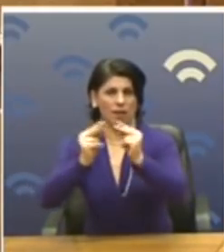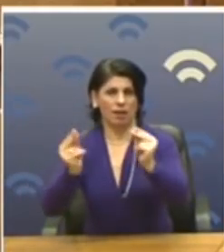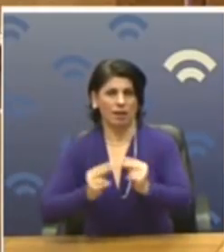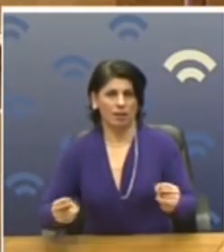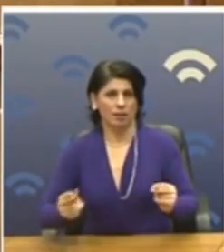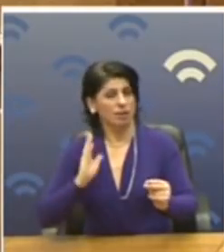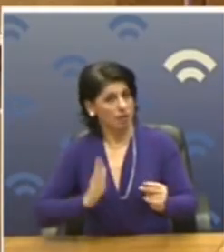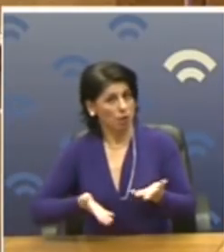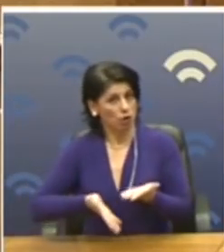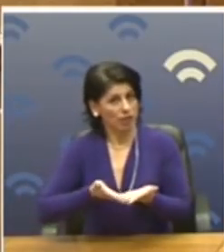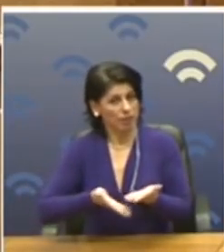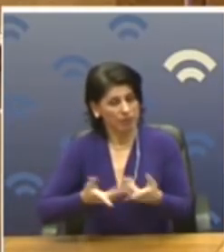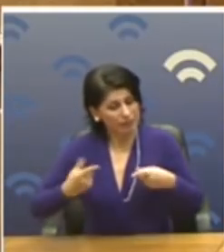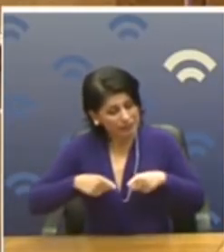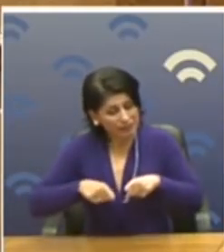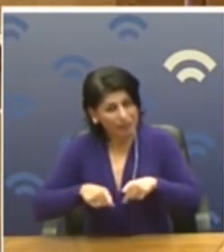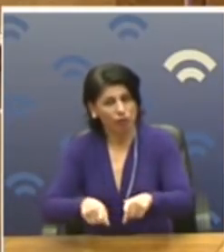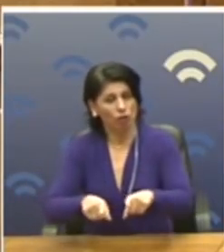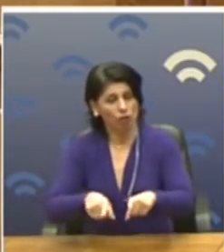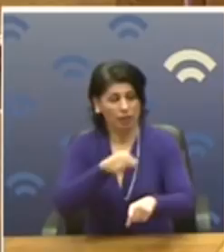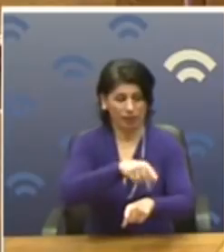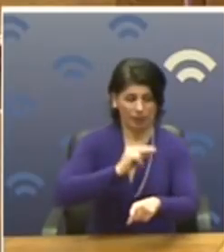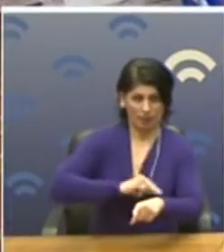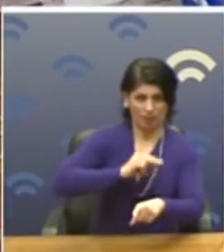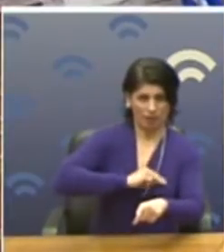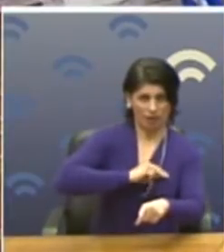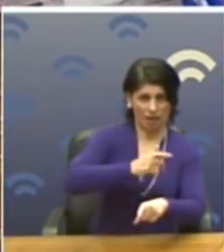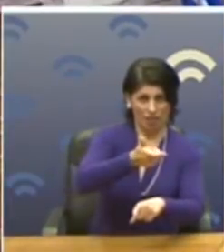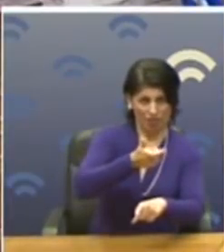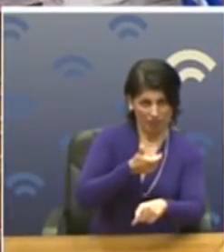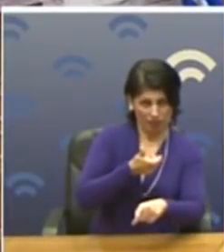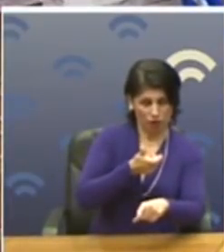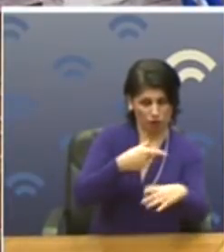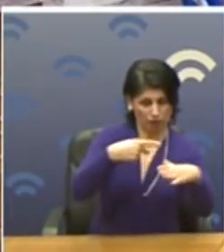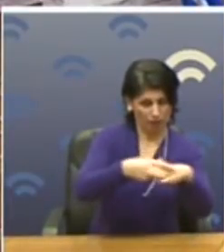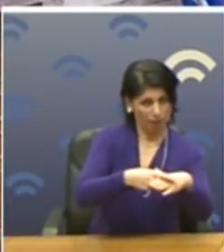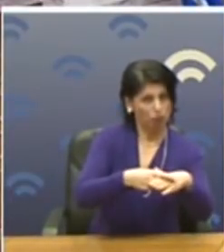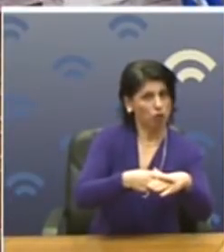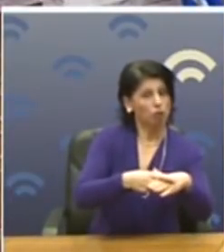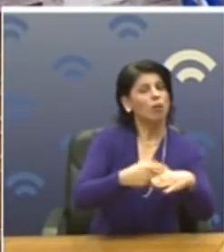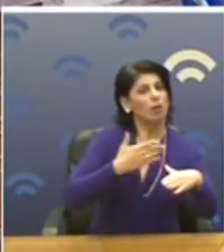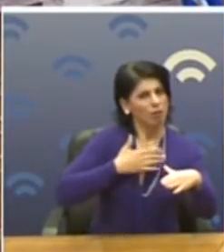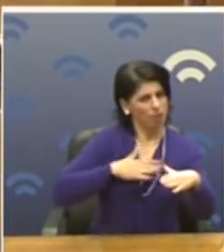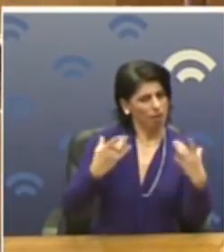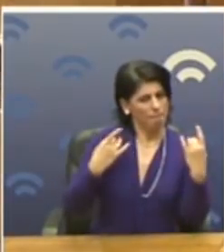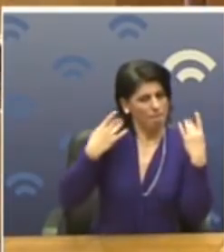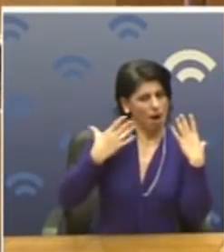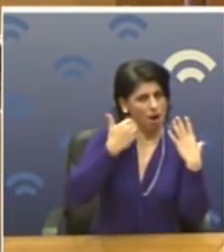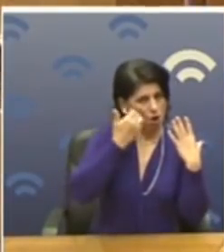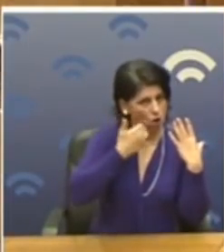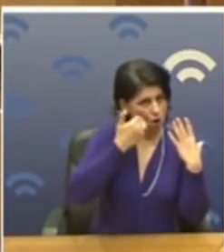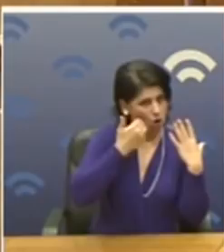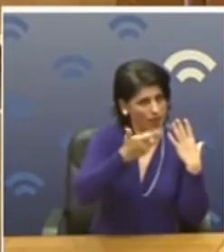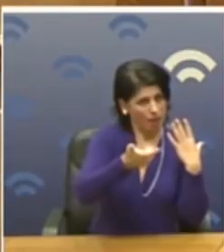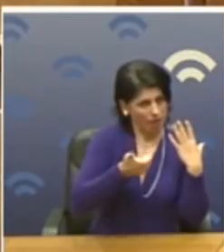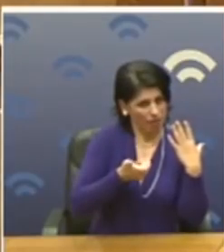να εξυπηρετήσουν ταυτόχρονα και τα συμφέροντα των δανειστών και των τραπεζών που θέλουν να απαλλαγούν από τα κόκκινα